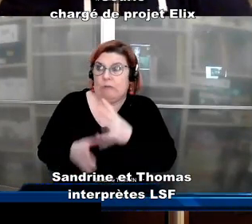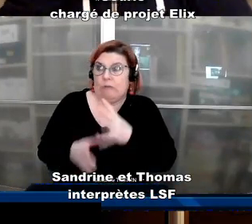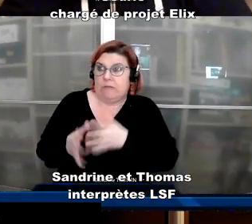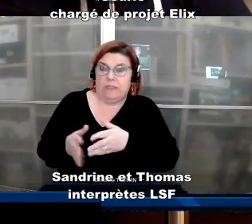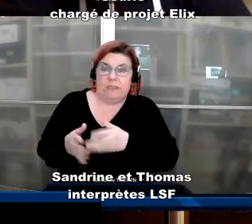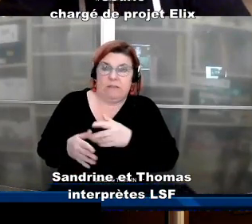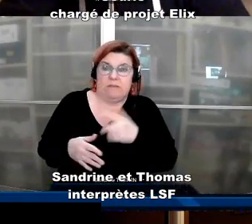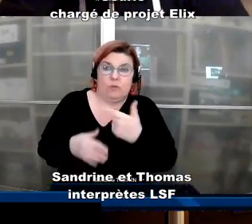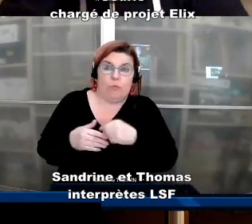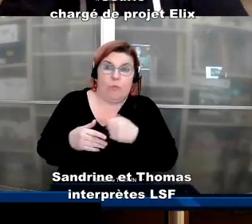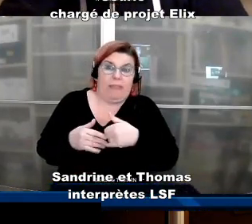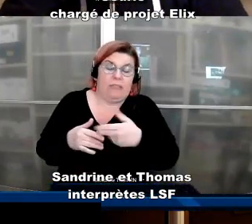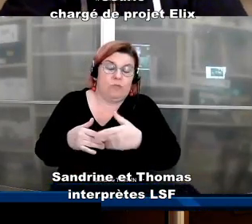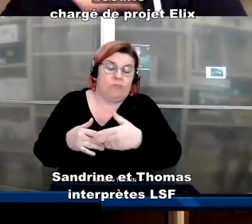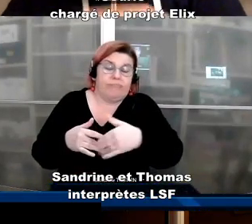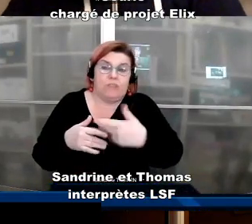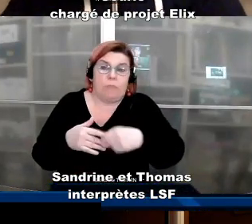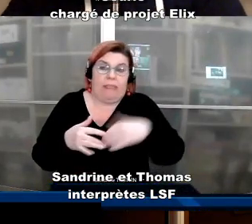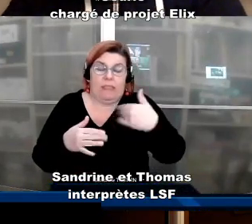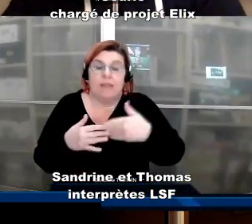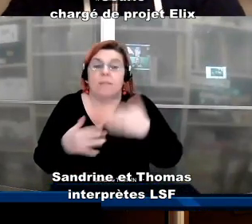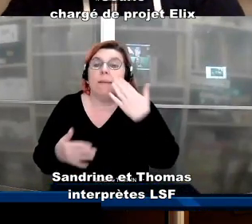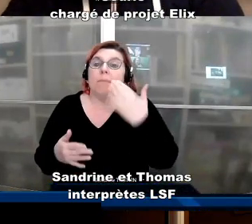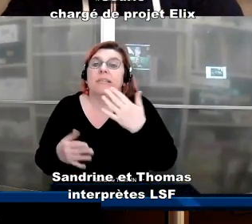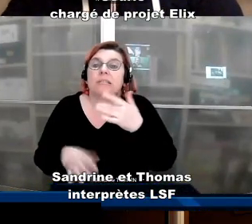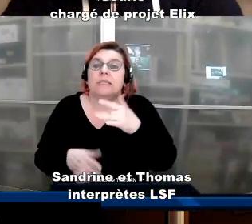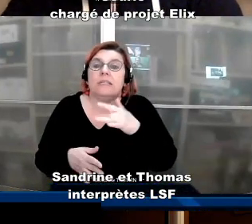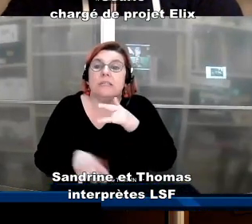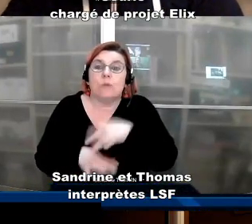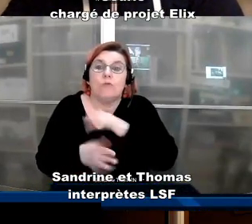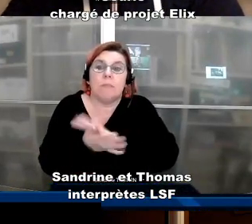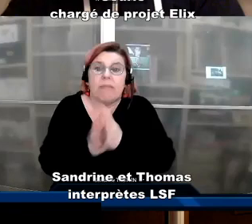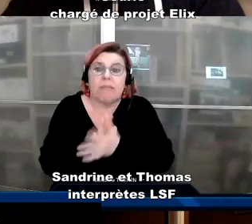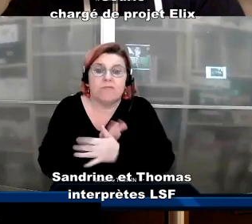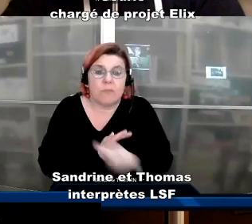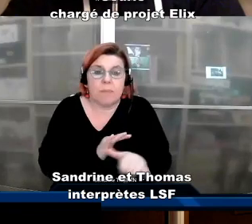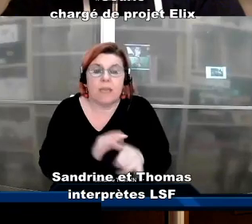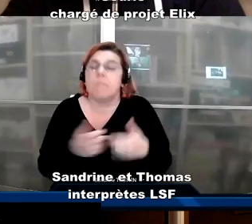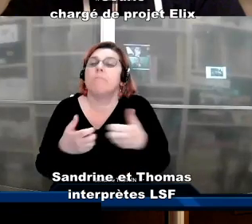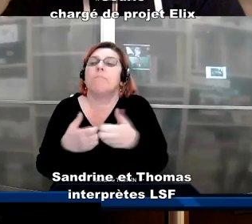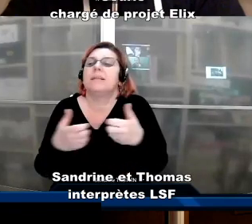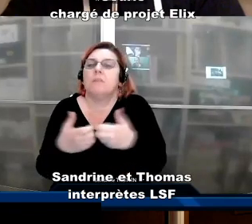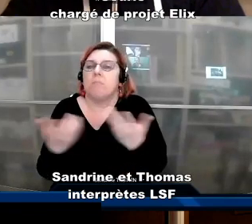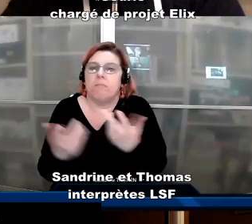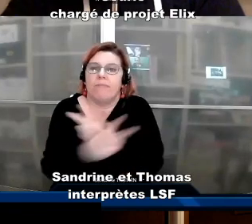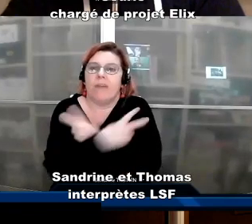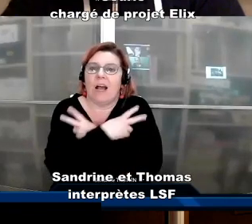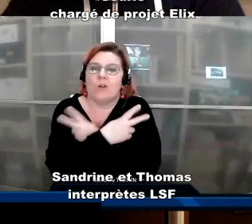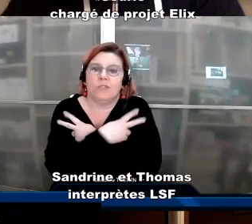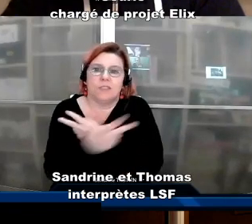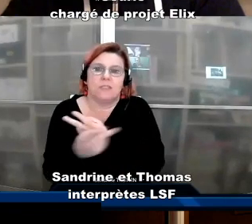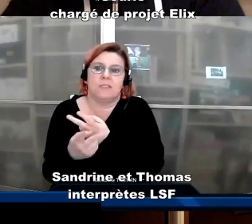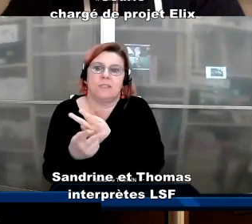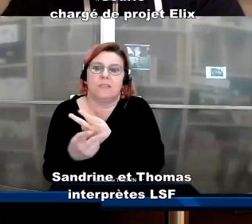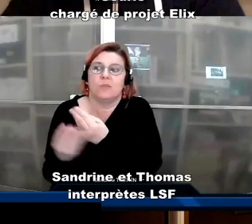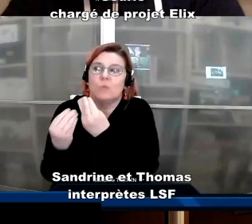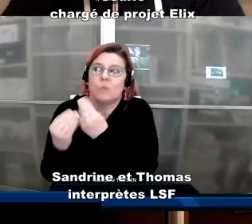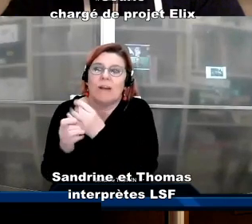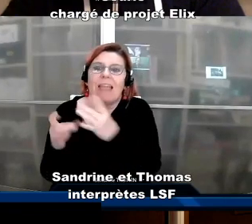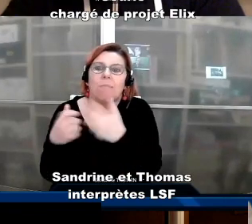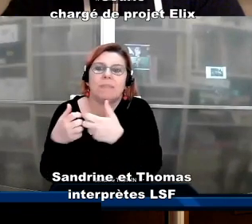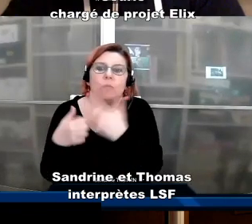Après, si on pratique pas, je vois pendant les vacances, quand on n'a pas de cours pendant 15 jours,